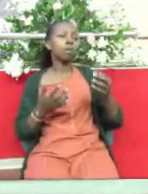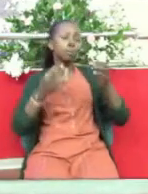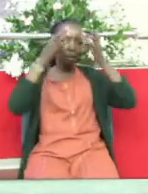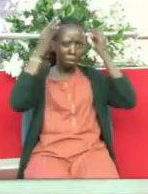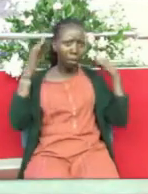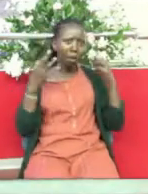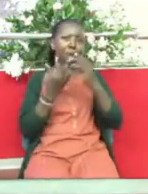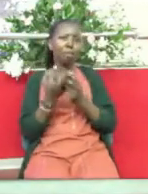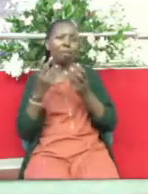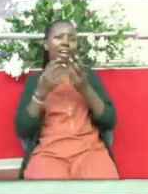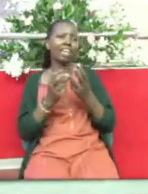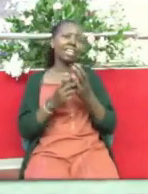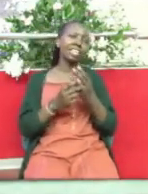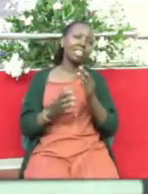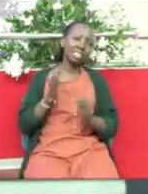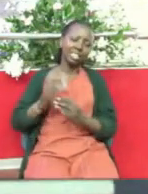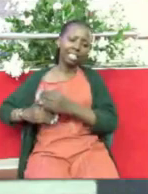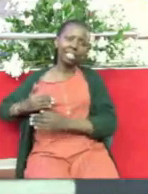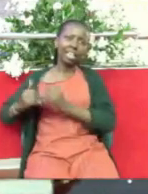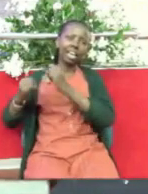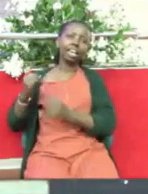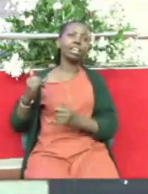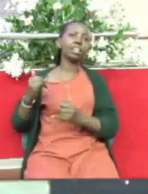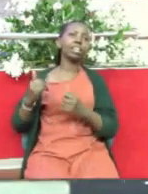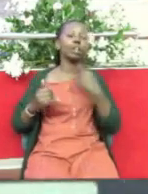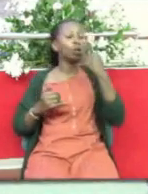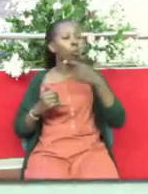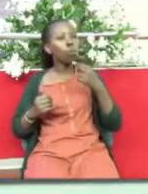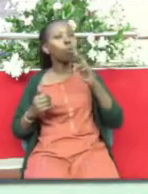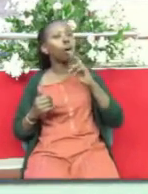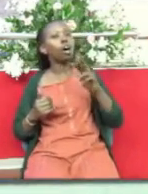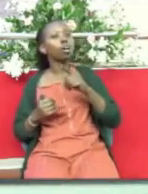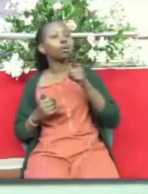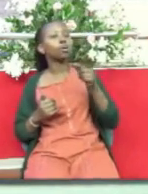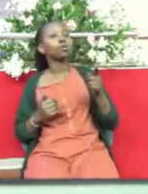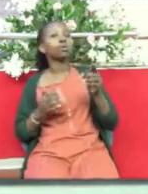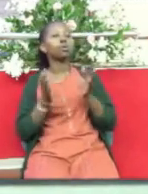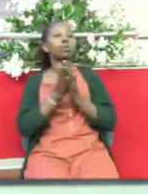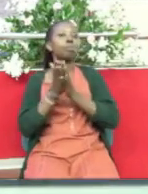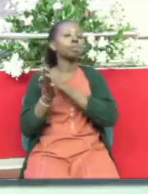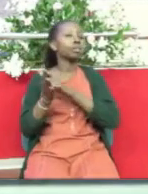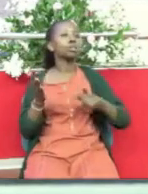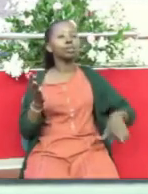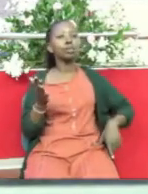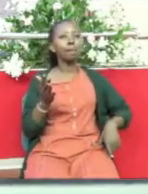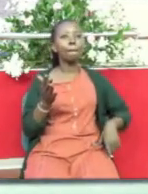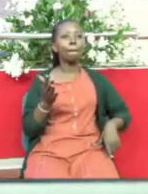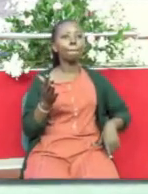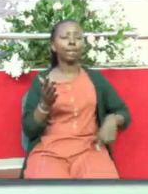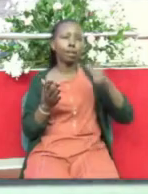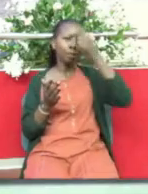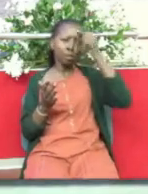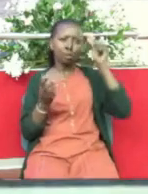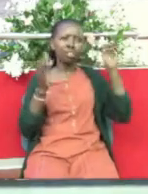risk? Pengine ni ndoa ambayo iko hatarini. Who are you? Wewe ni nani? Praise the name of the Lord. Jina la Bwana libariki. Because if